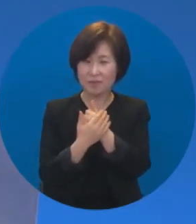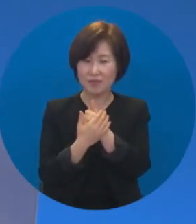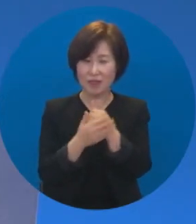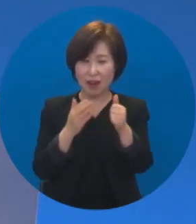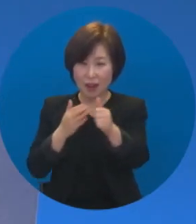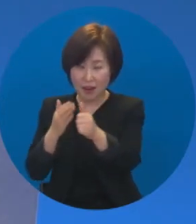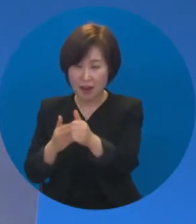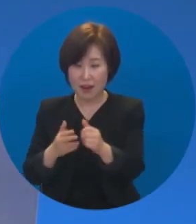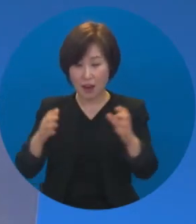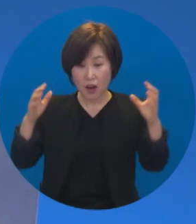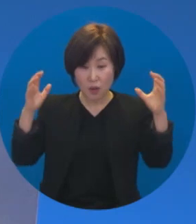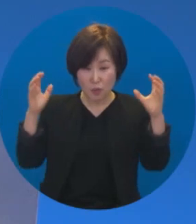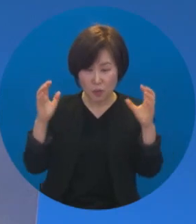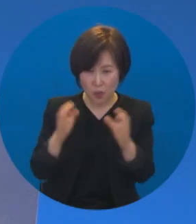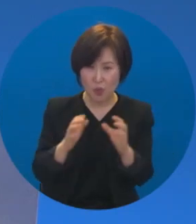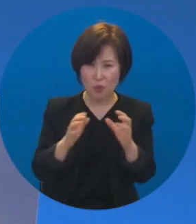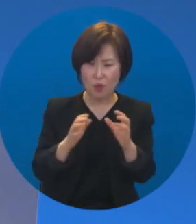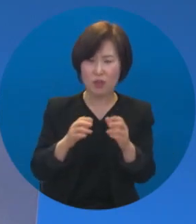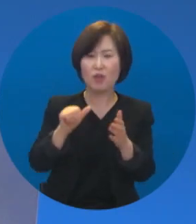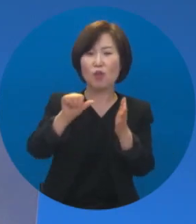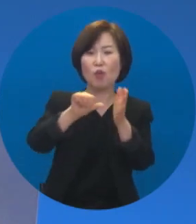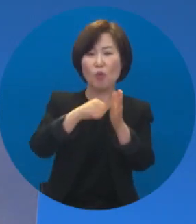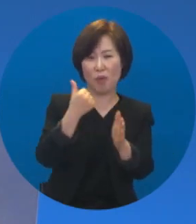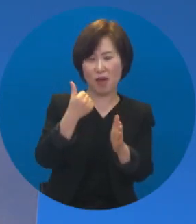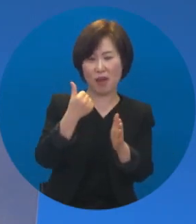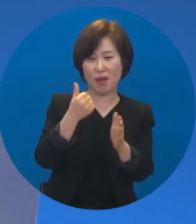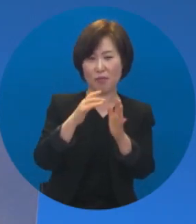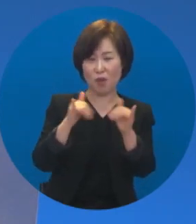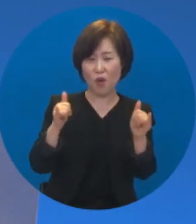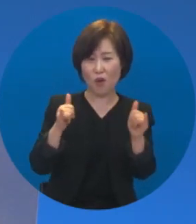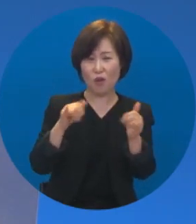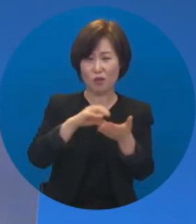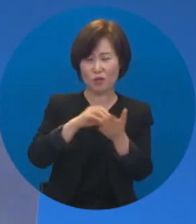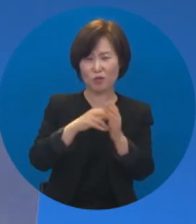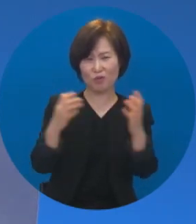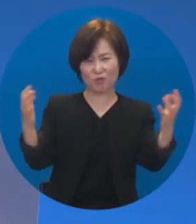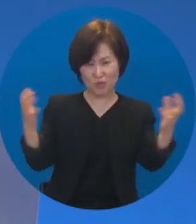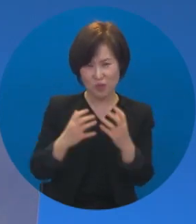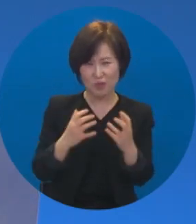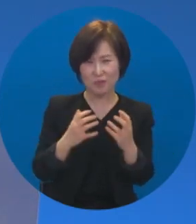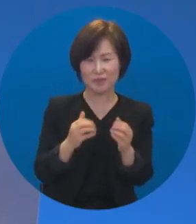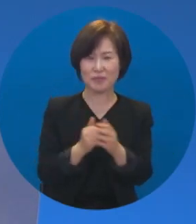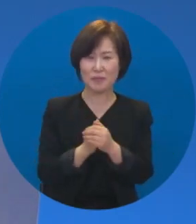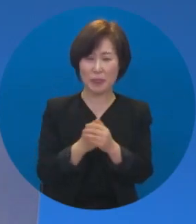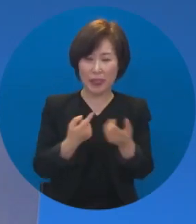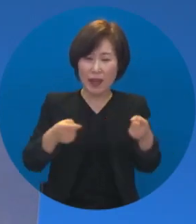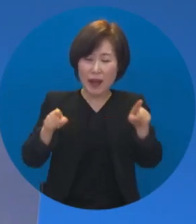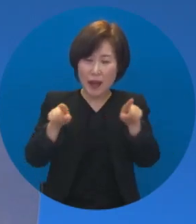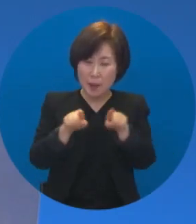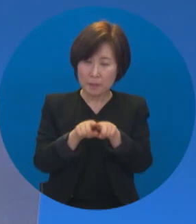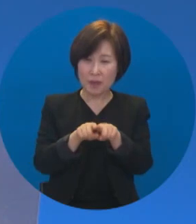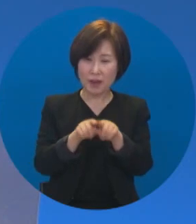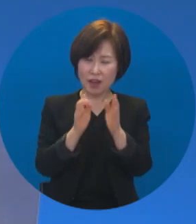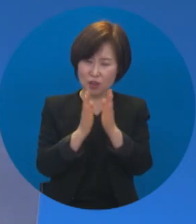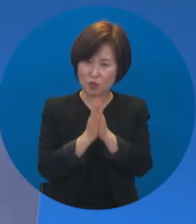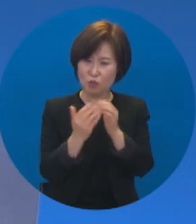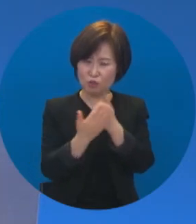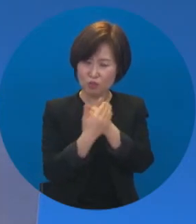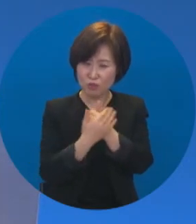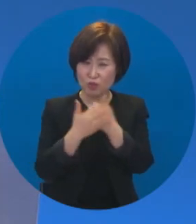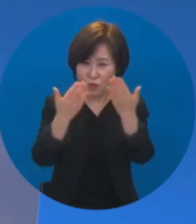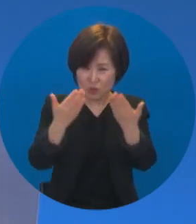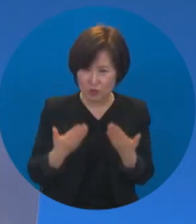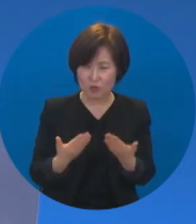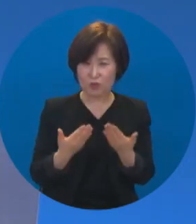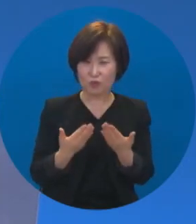같이 모여서 기도해 주신 분들이 500명 정도의 분들이었어요. 함께 기도해 주시는 분들 덕분에 저희가 또